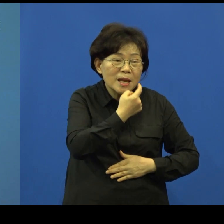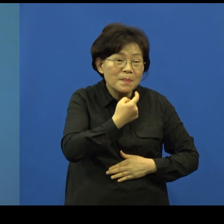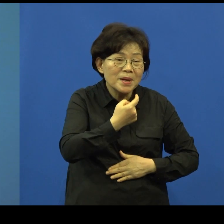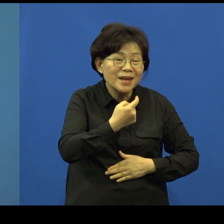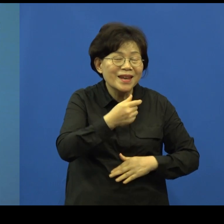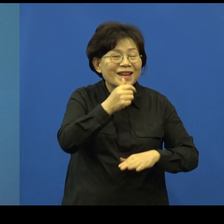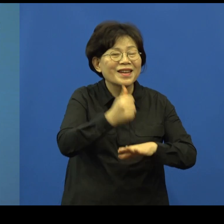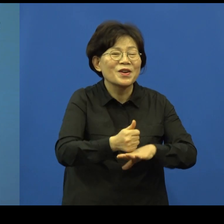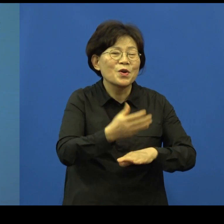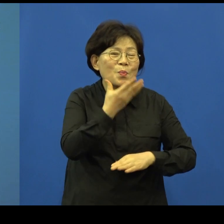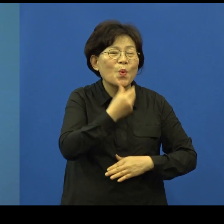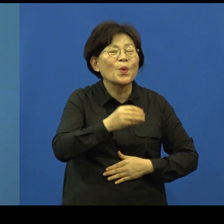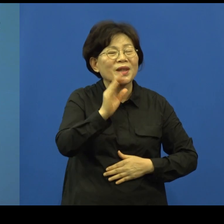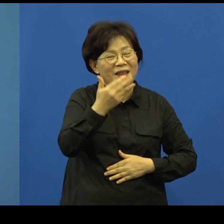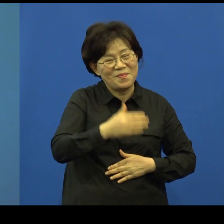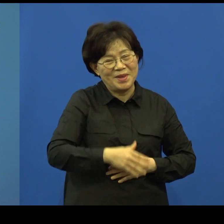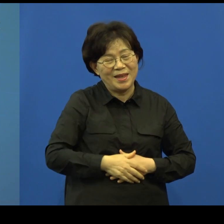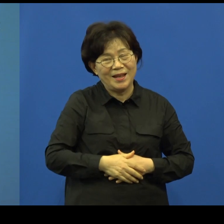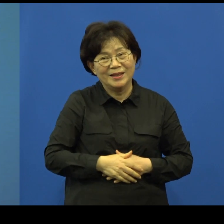겁니다.